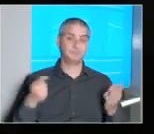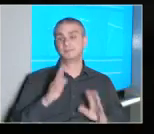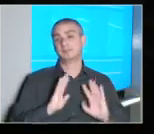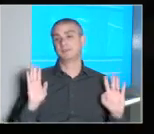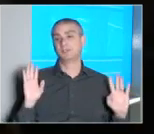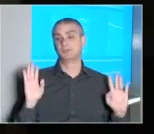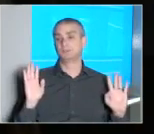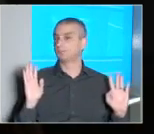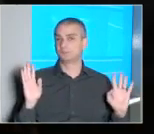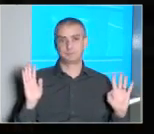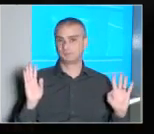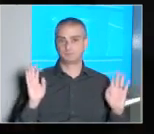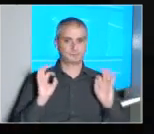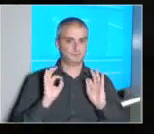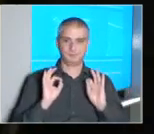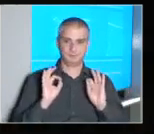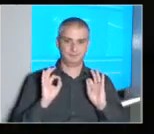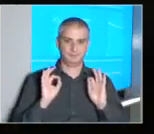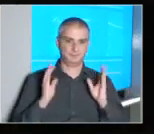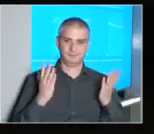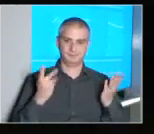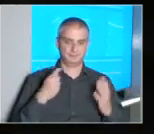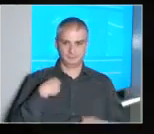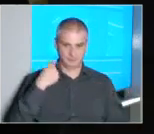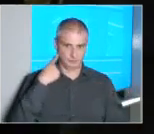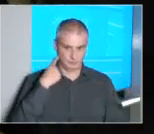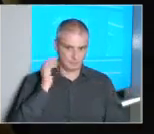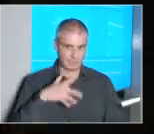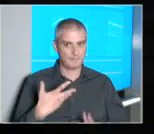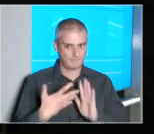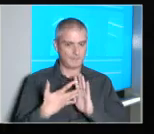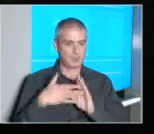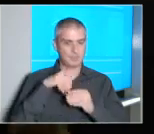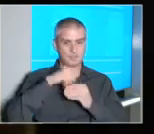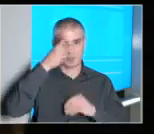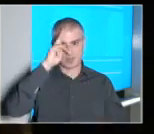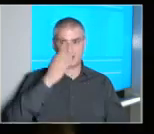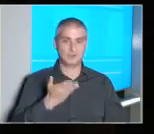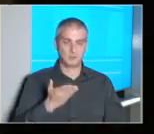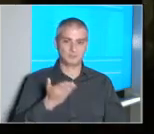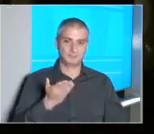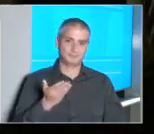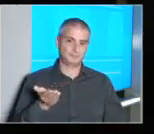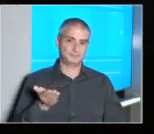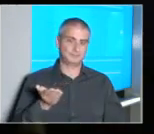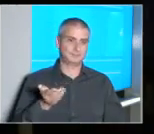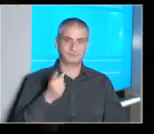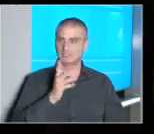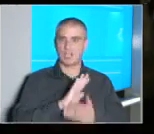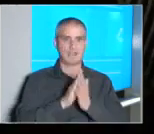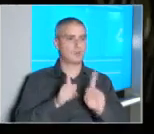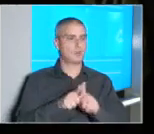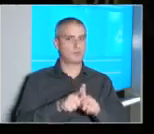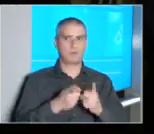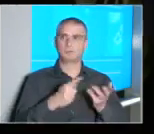וזהו. אבל אתה יודע, זה באמת, אני שומע על זה גם ביקורת בתוך הליכוד על העניין הזה, שזה הפך להיות